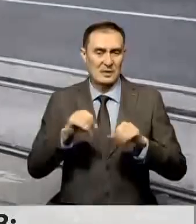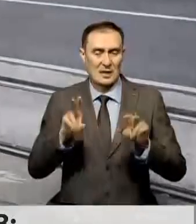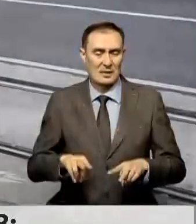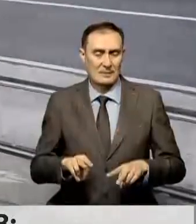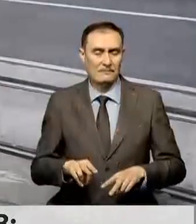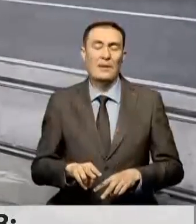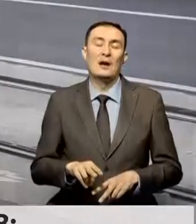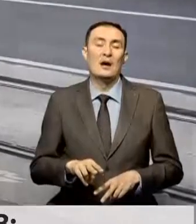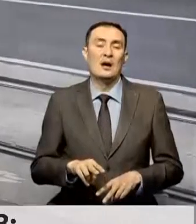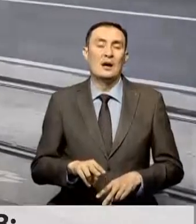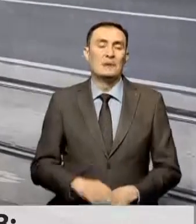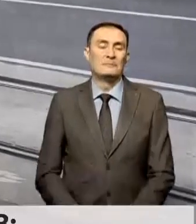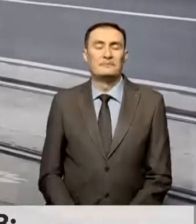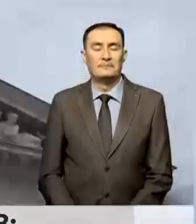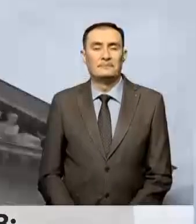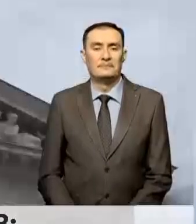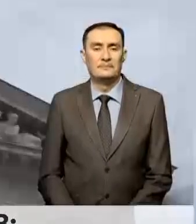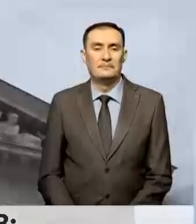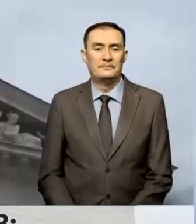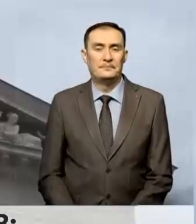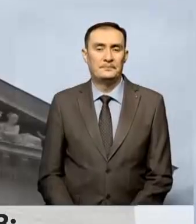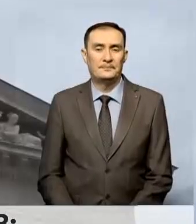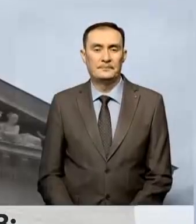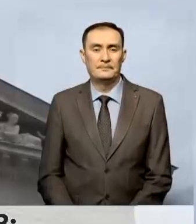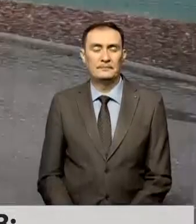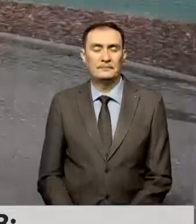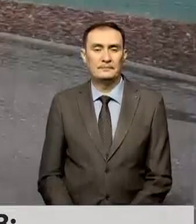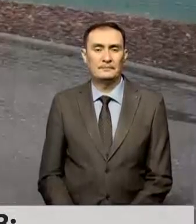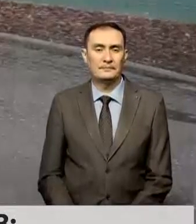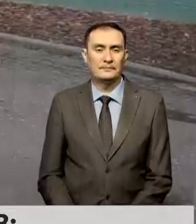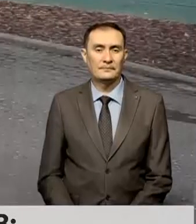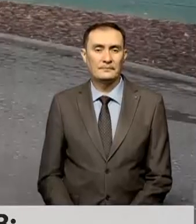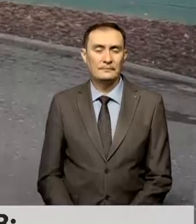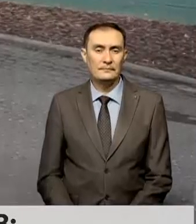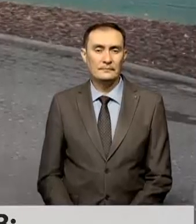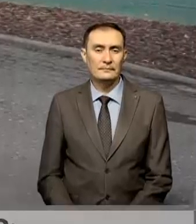аналитики. Жанна Терна, Жомарт Ахметов, 24 КИЗ, Австрия, Вена.